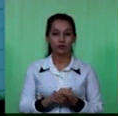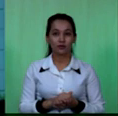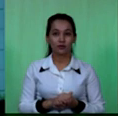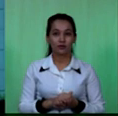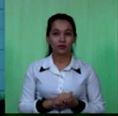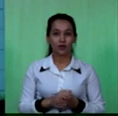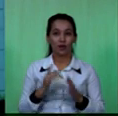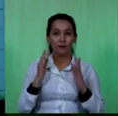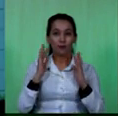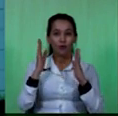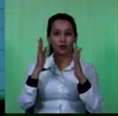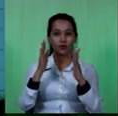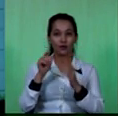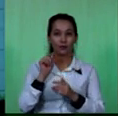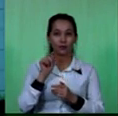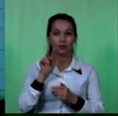Бағдан